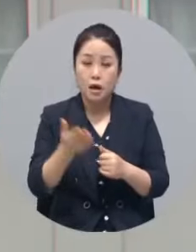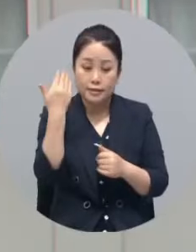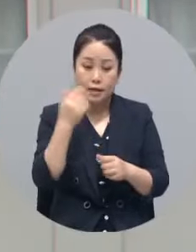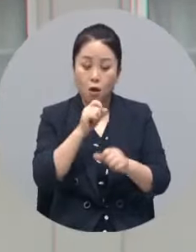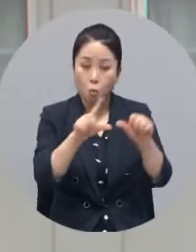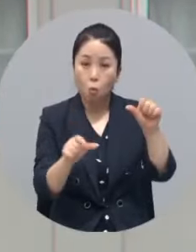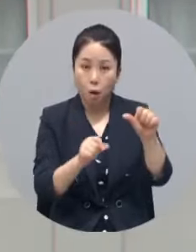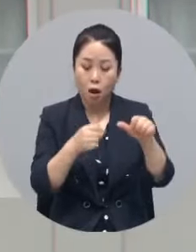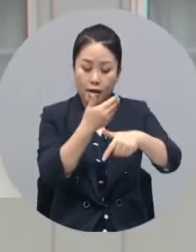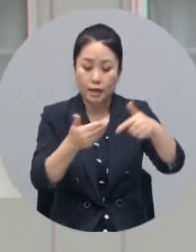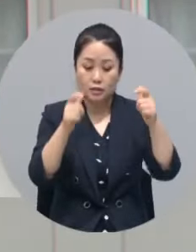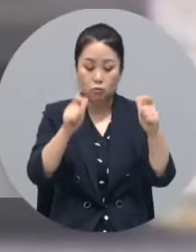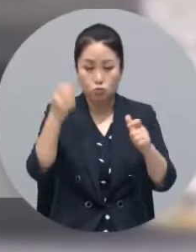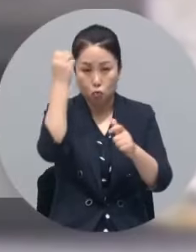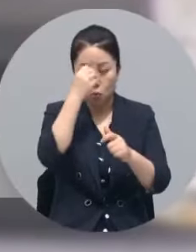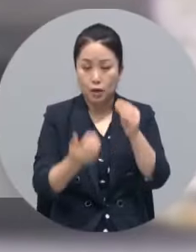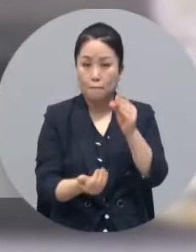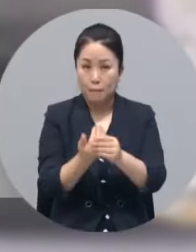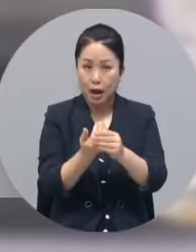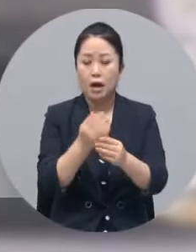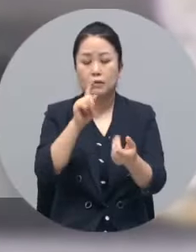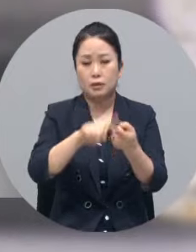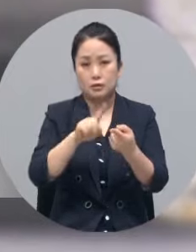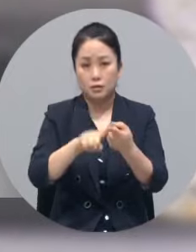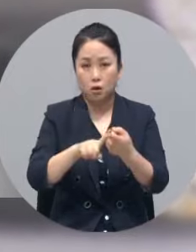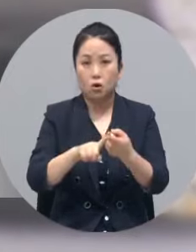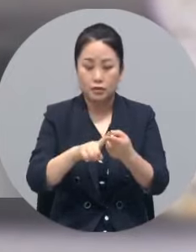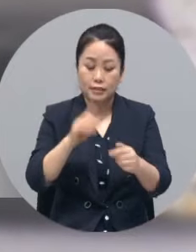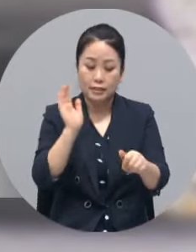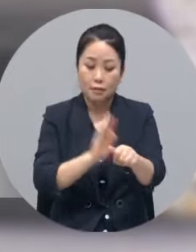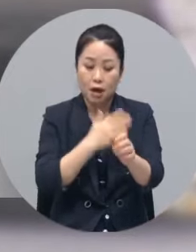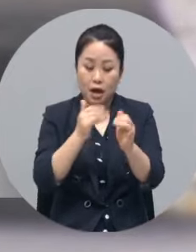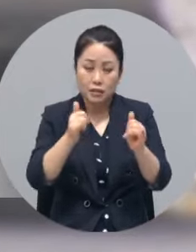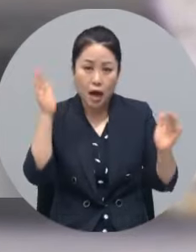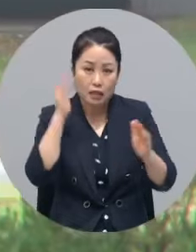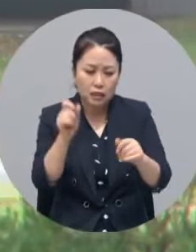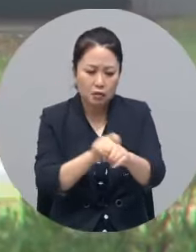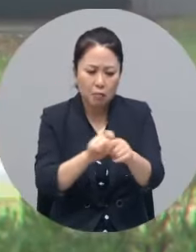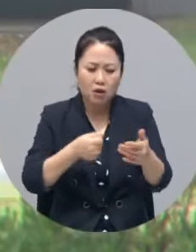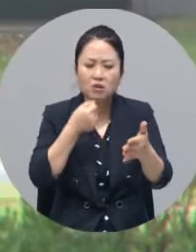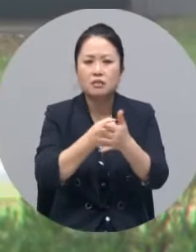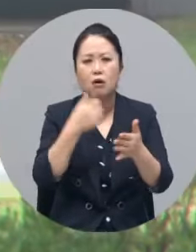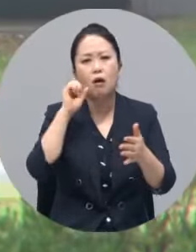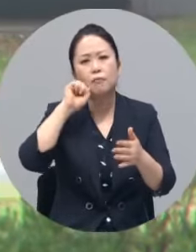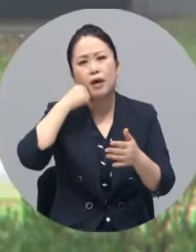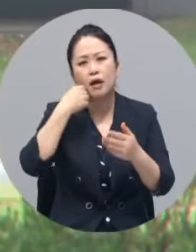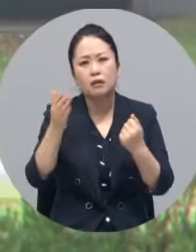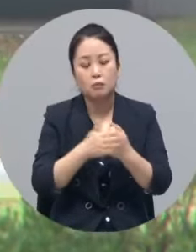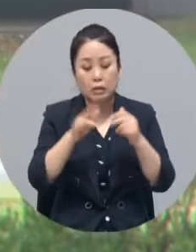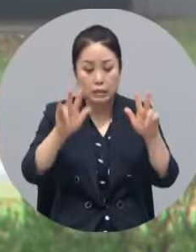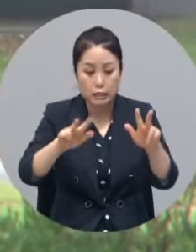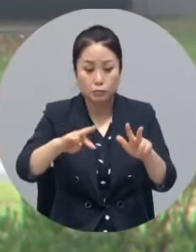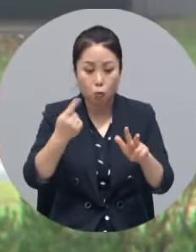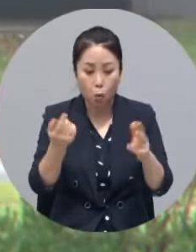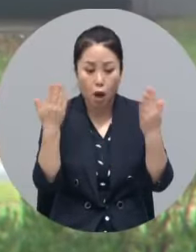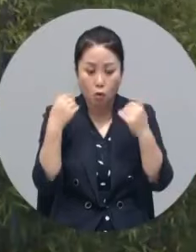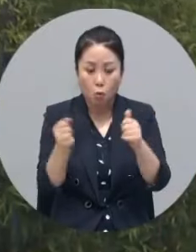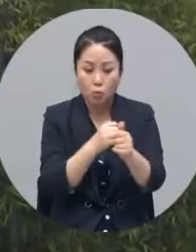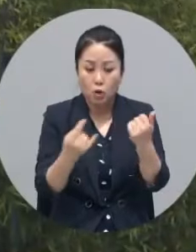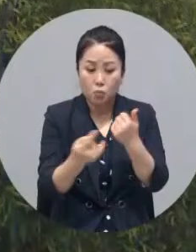5월 강서구의 한 고등학교에서 발생한 사건에 대해선 가의 학생을 특정하기 어렵다며 아직까지도 포기는 열리지 않고